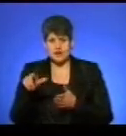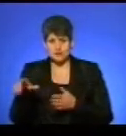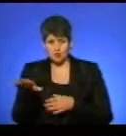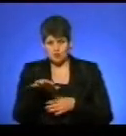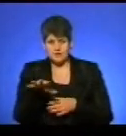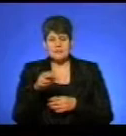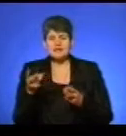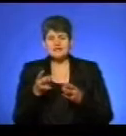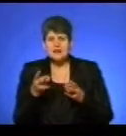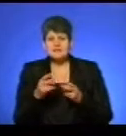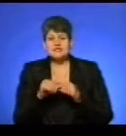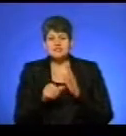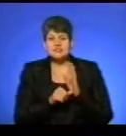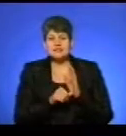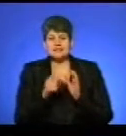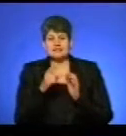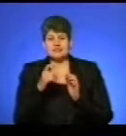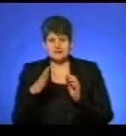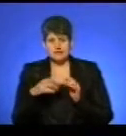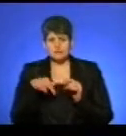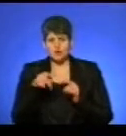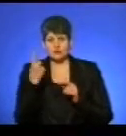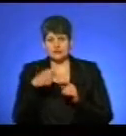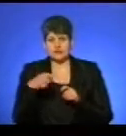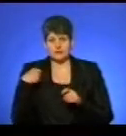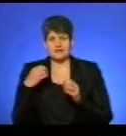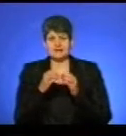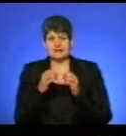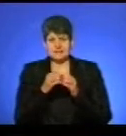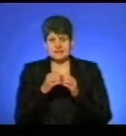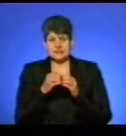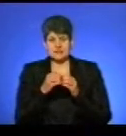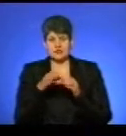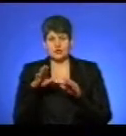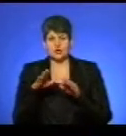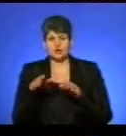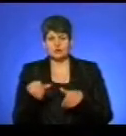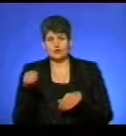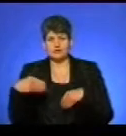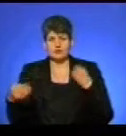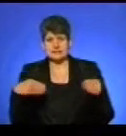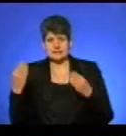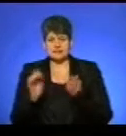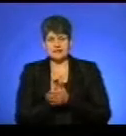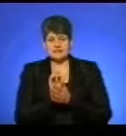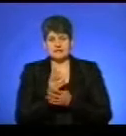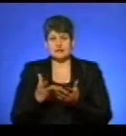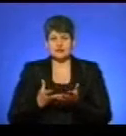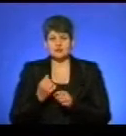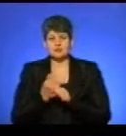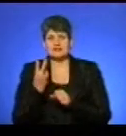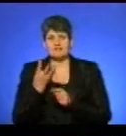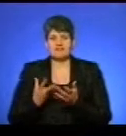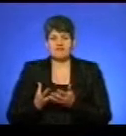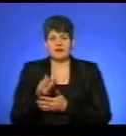за 16 хвилин проходити кілометр, 10 дворів розложити газети і виплатити 2 виплати. При